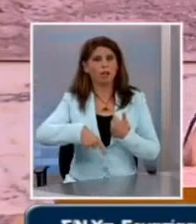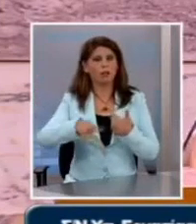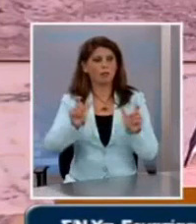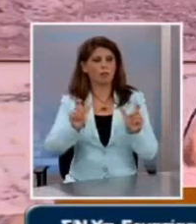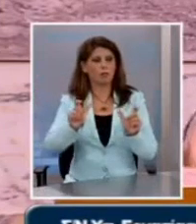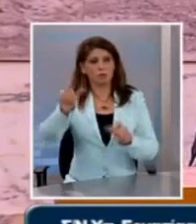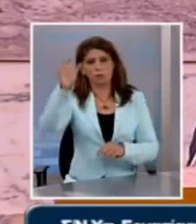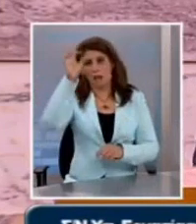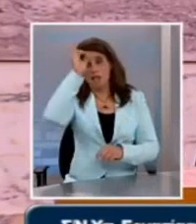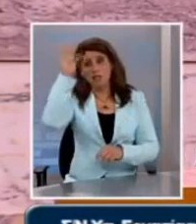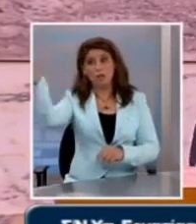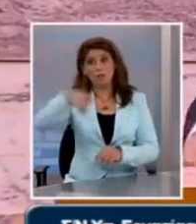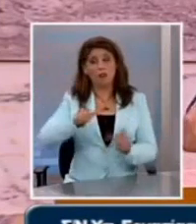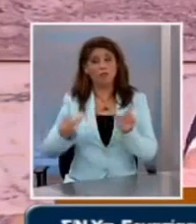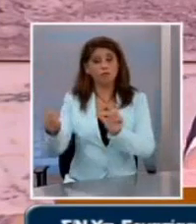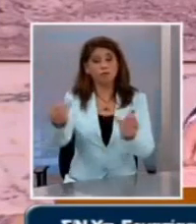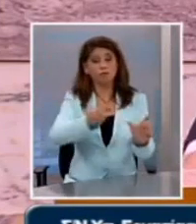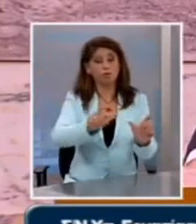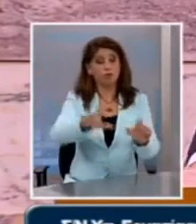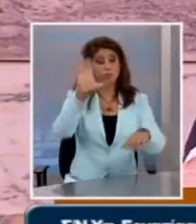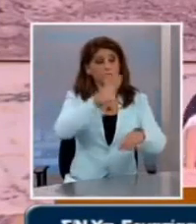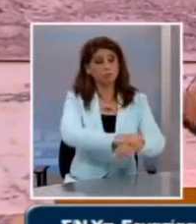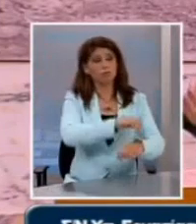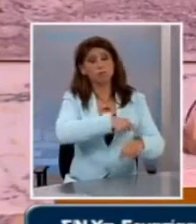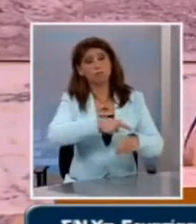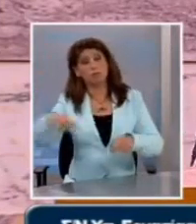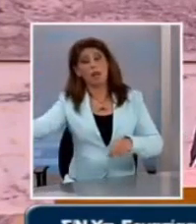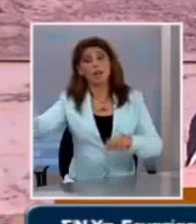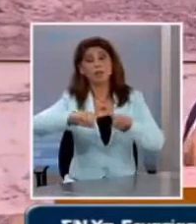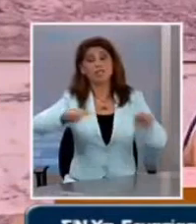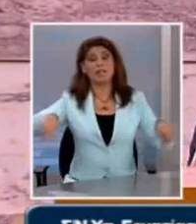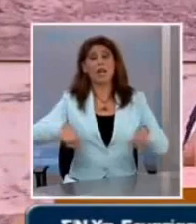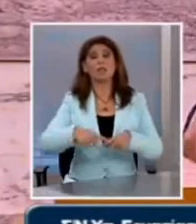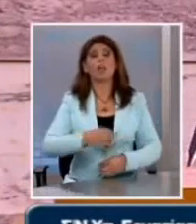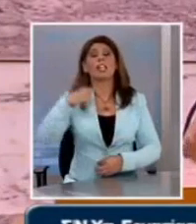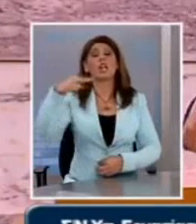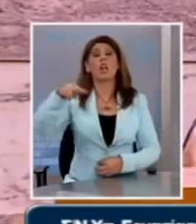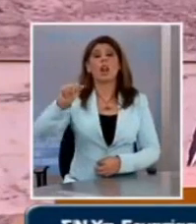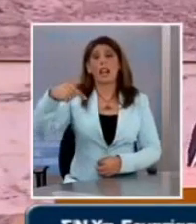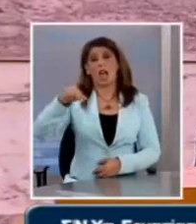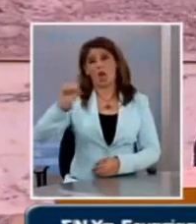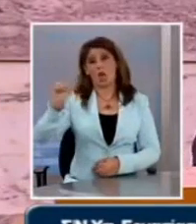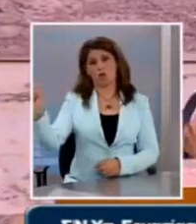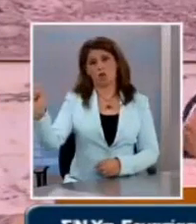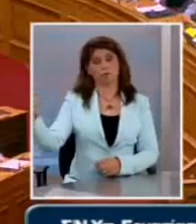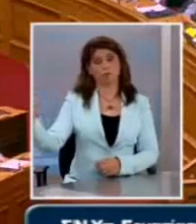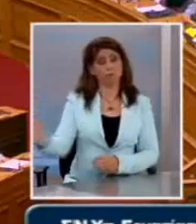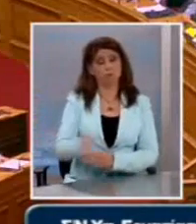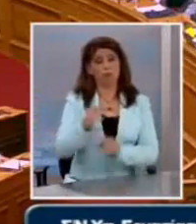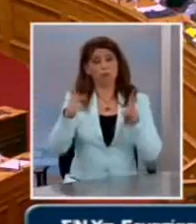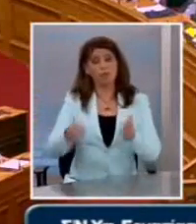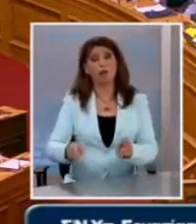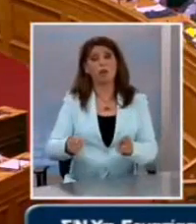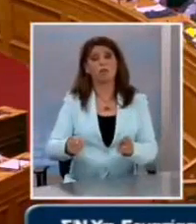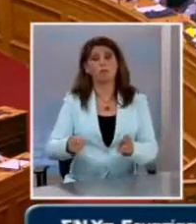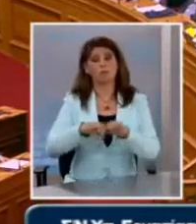κύριο Λαγό από την αίθουσα. Παρακαλώ πολύ. Να απομακρυνθεί ο κύριος Λαγός από την αίθουσα. Διακόπτω τη